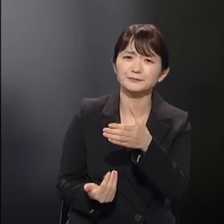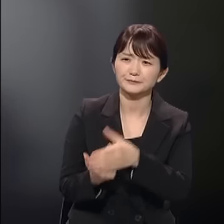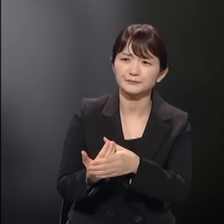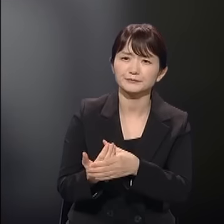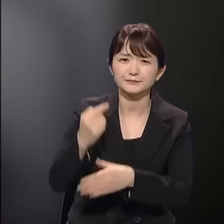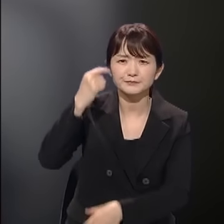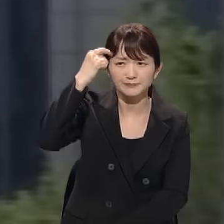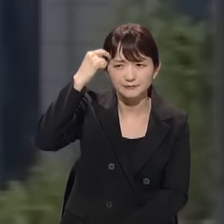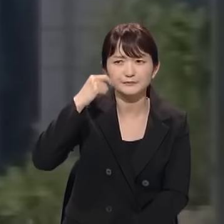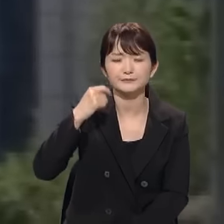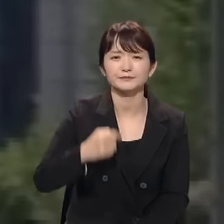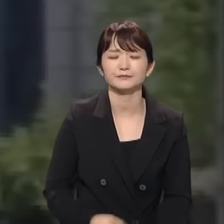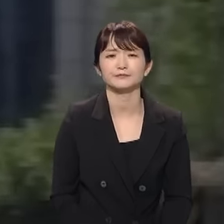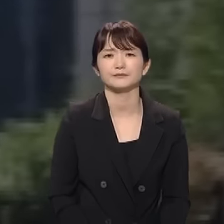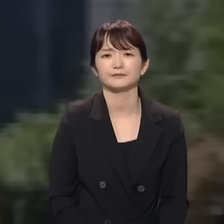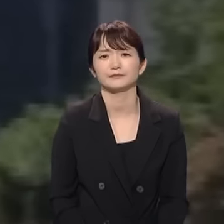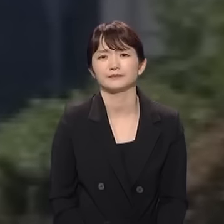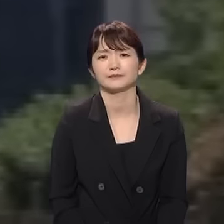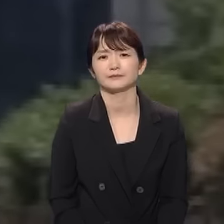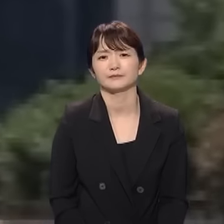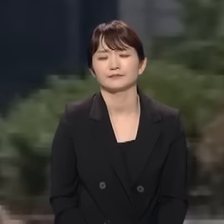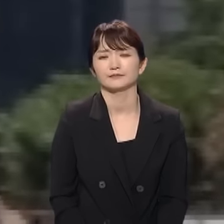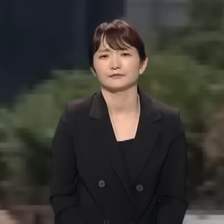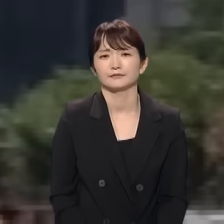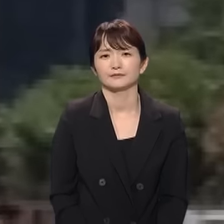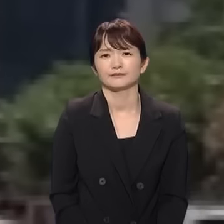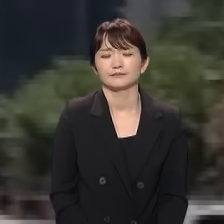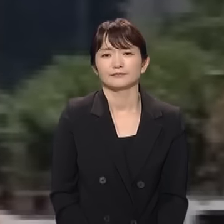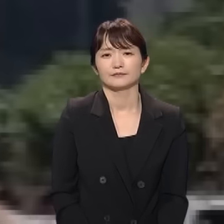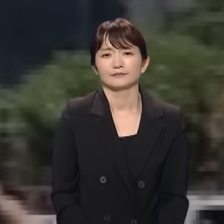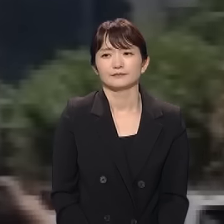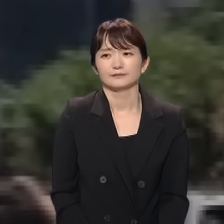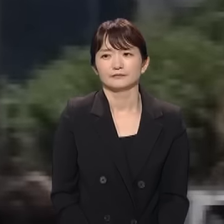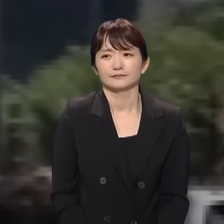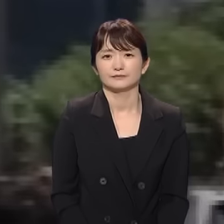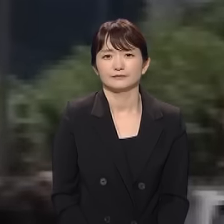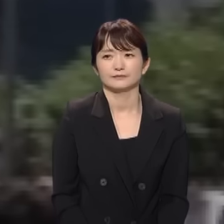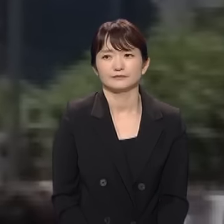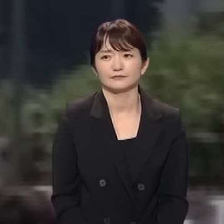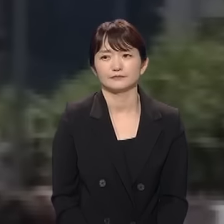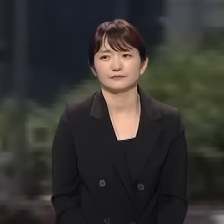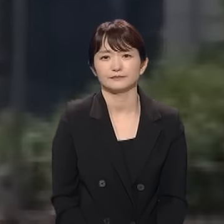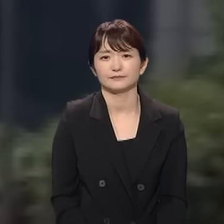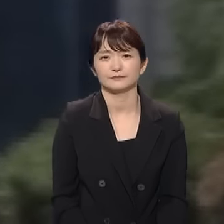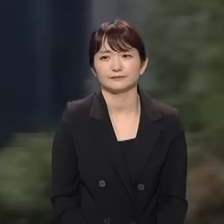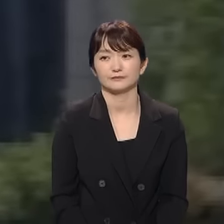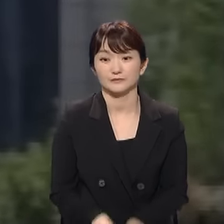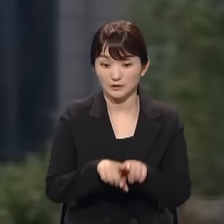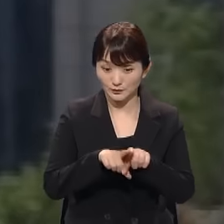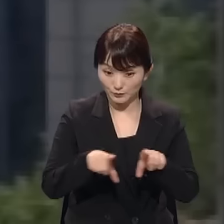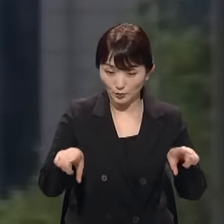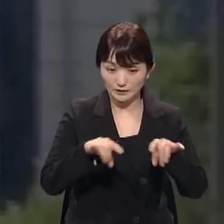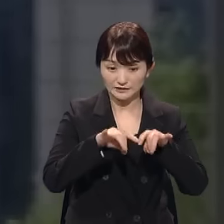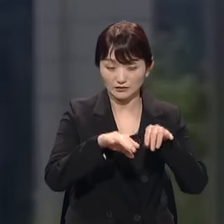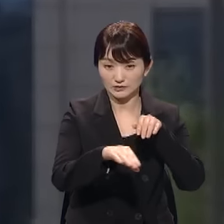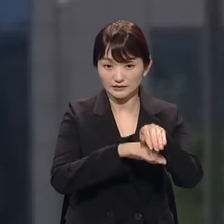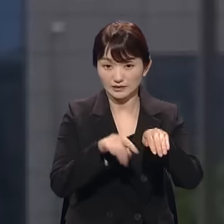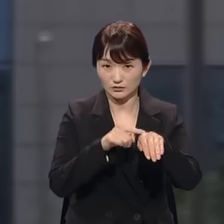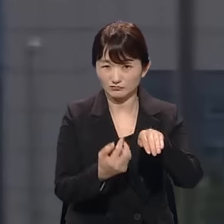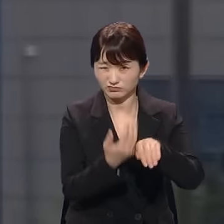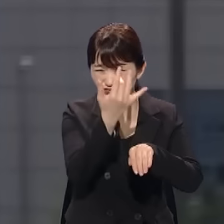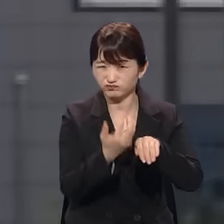터졌구나라고 느끼셨다고 목격을 전해주셨습니다. 예. 자, 양 변호사님, 보통 그 우리가 전기 자동차